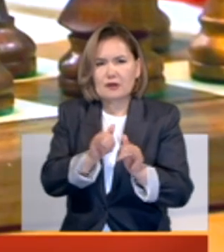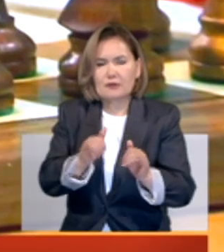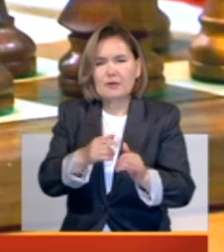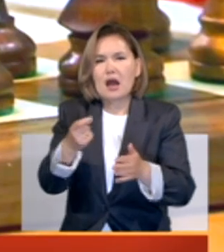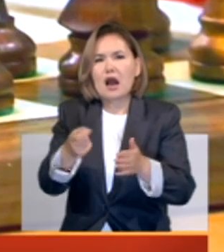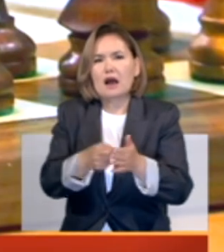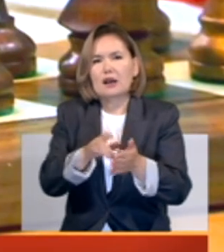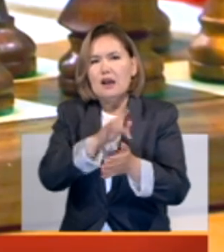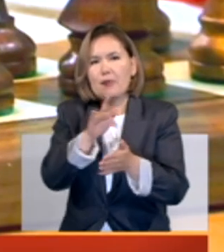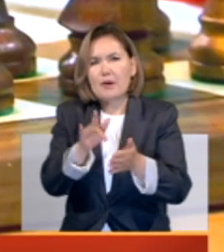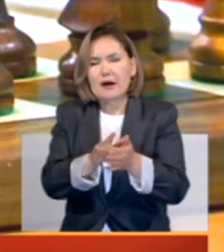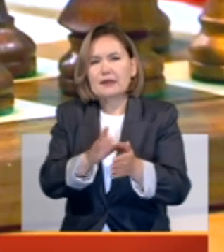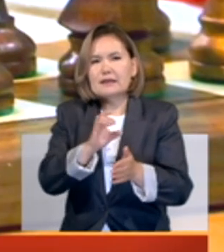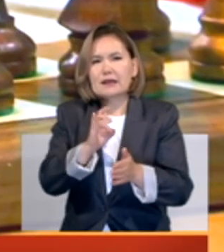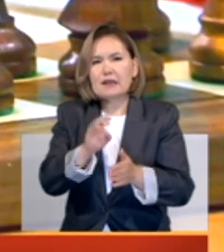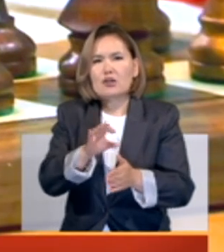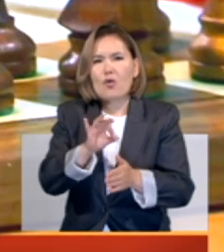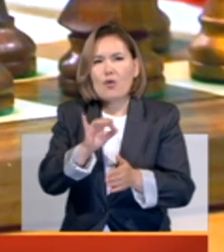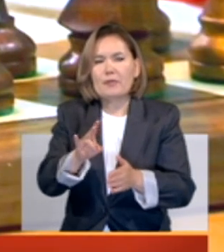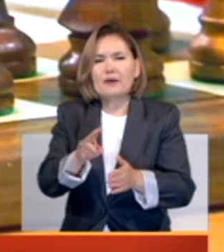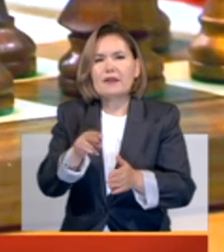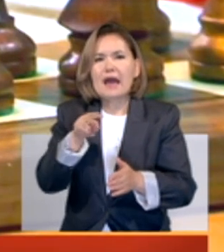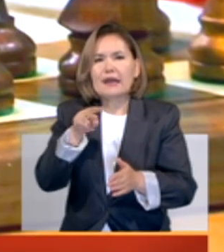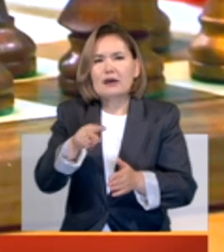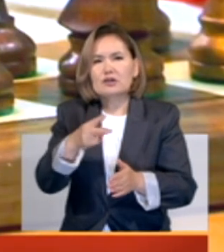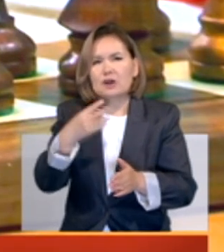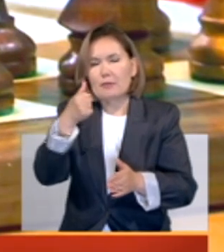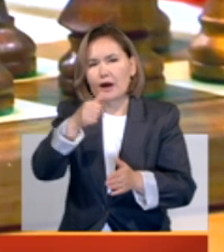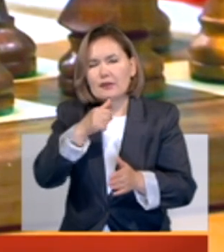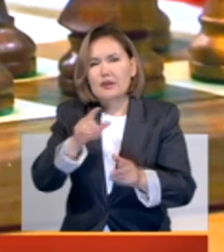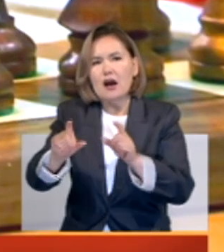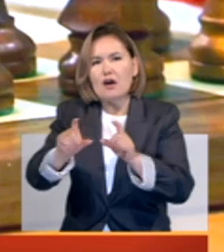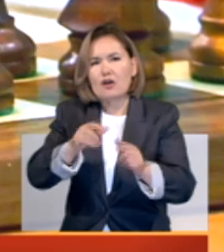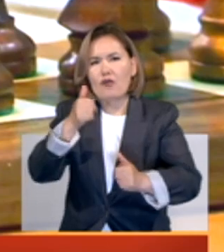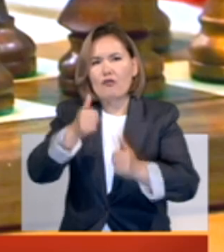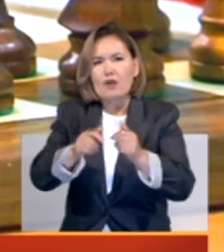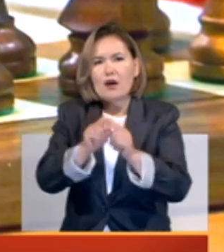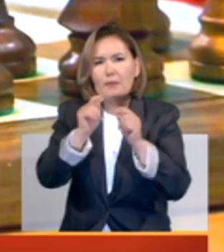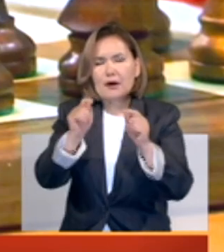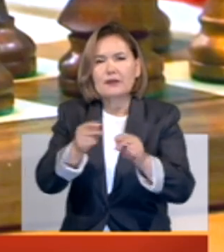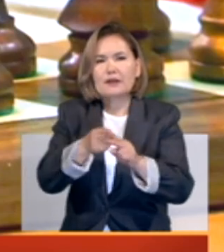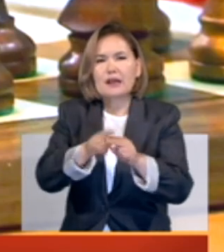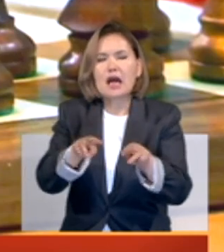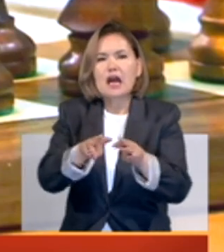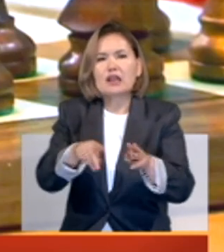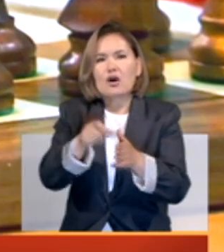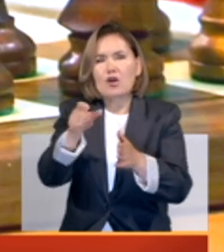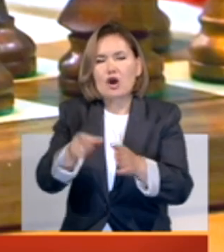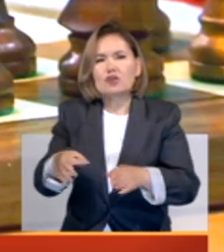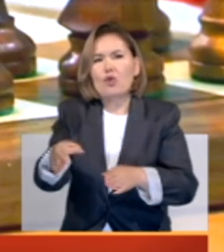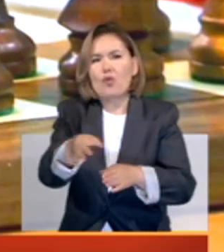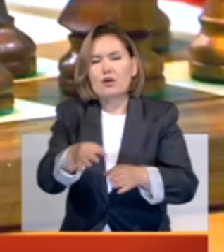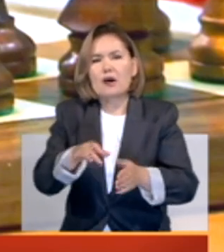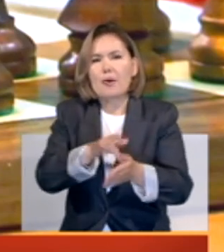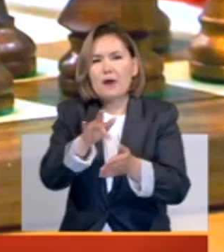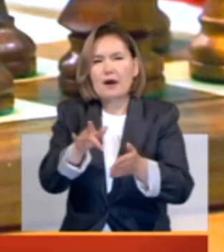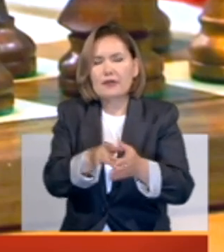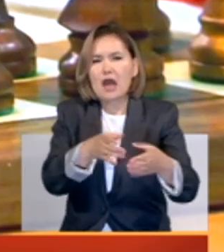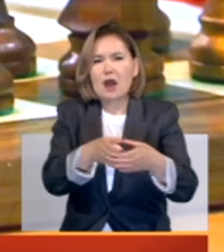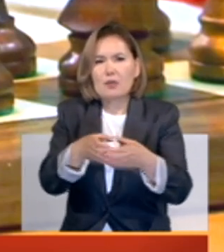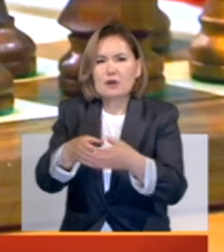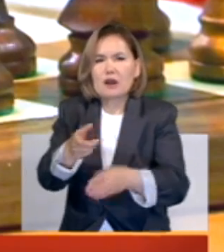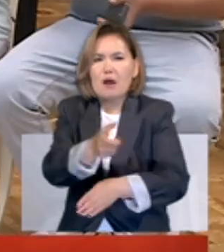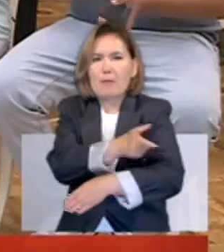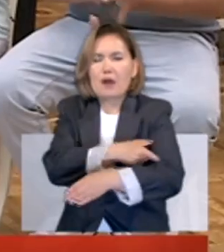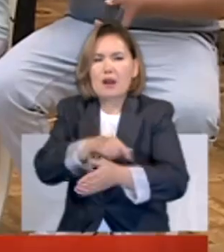Қарғанда Сенат Open Cup 2024 шахмат турнирінің жартылай финалы өтті. Оған мәслихат депутаттары, облыстық және қалалық қоғамдық